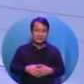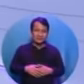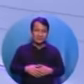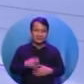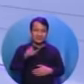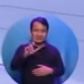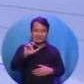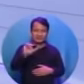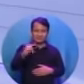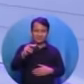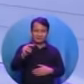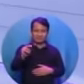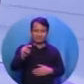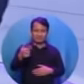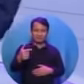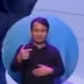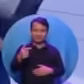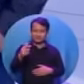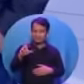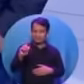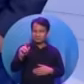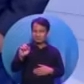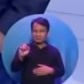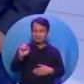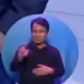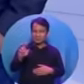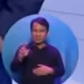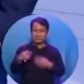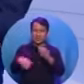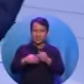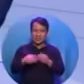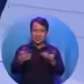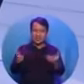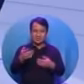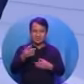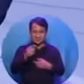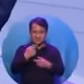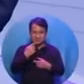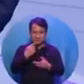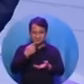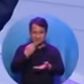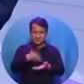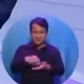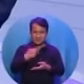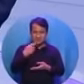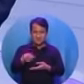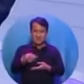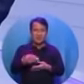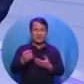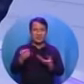Huling roasters eh. Okay, ano yung kasabihan sa huling roasters?